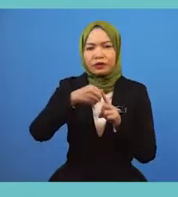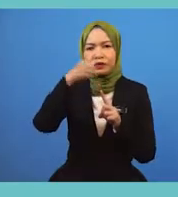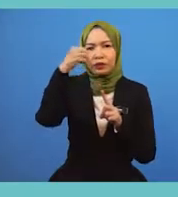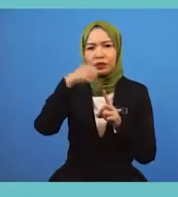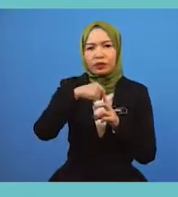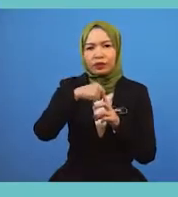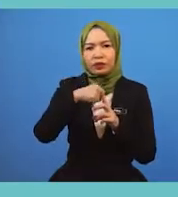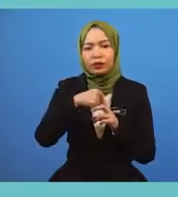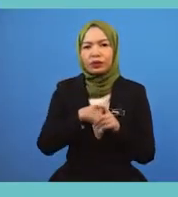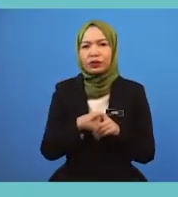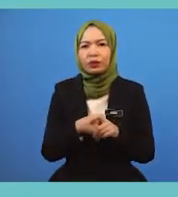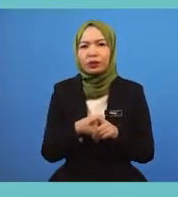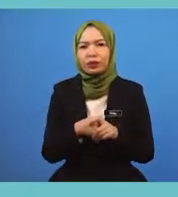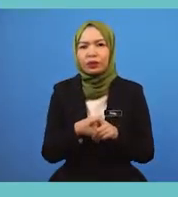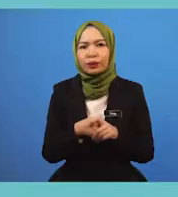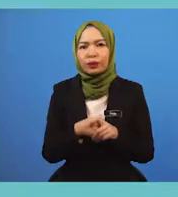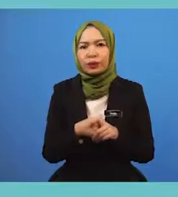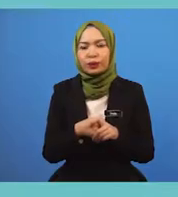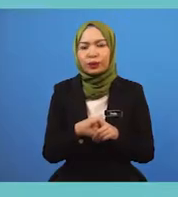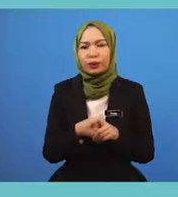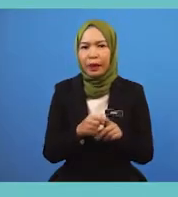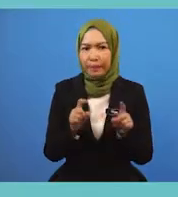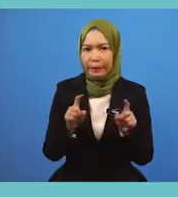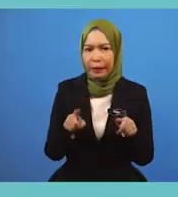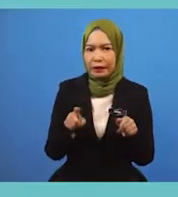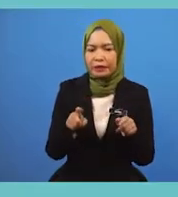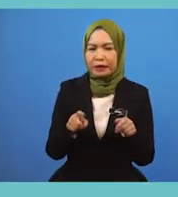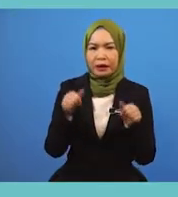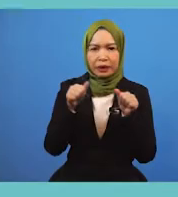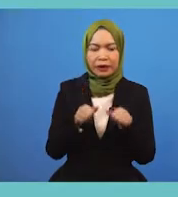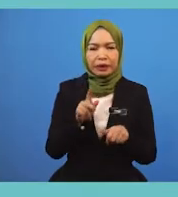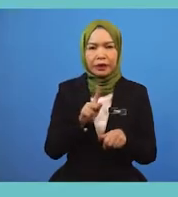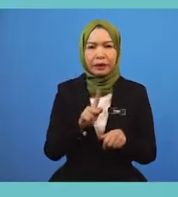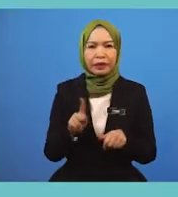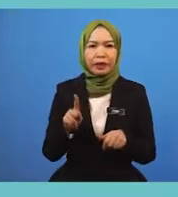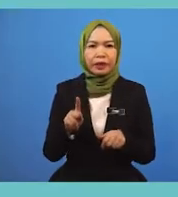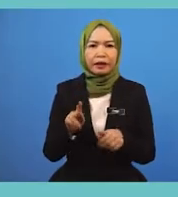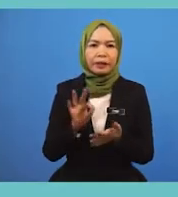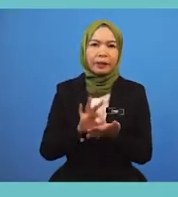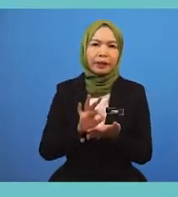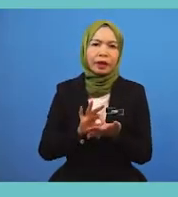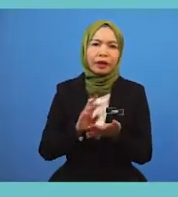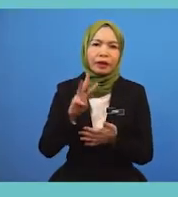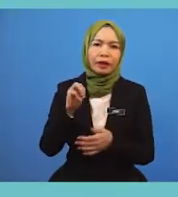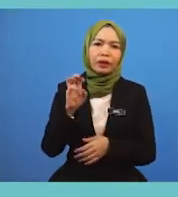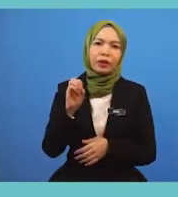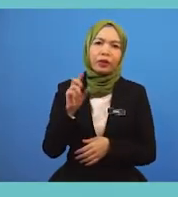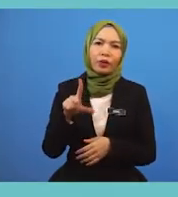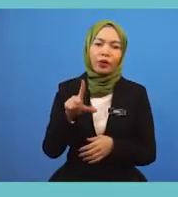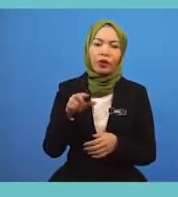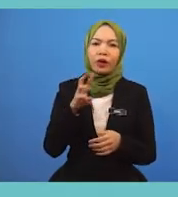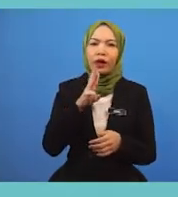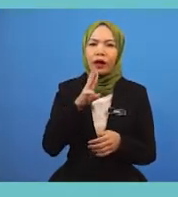pertama, murid-murid perlu tentukan bilangan mol air yang terbentuk.